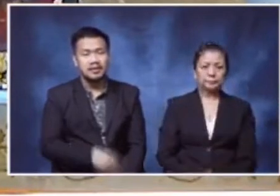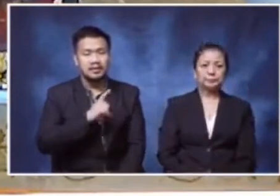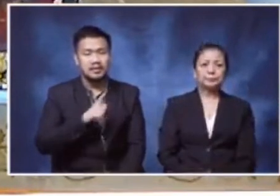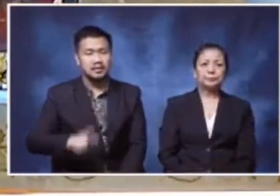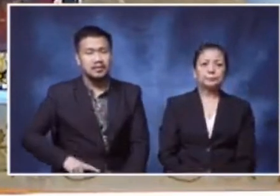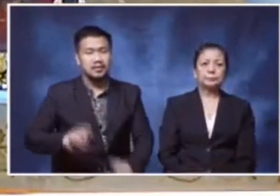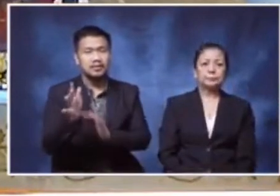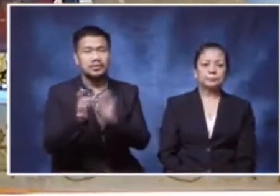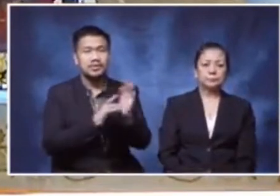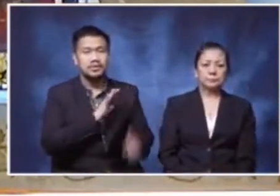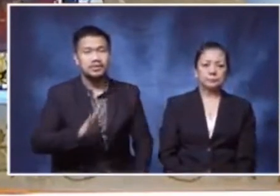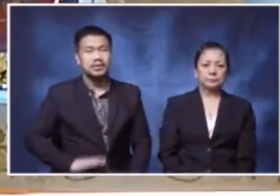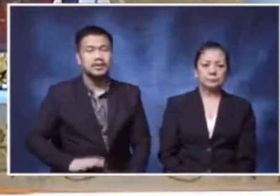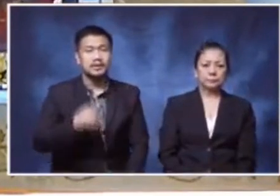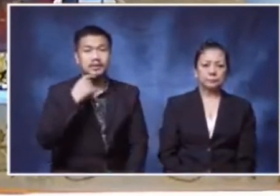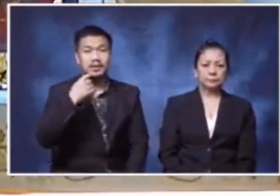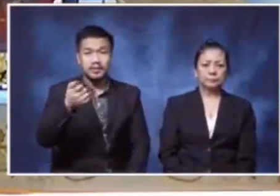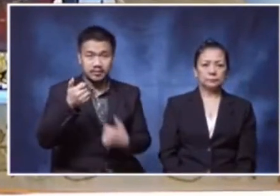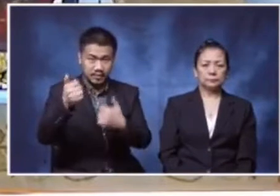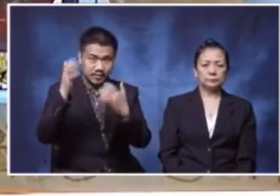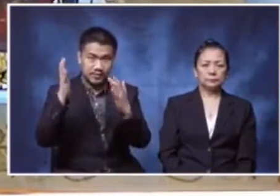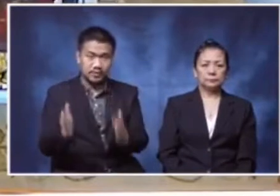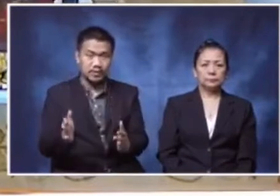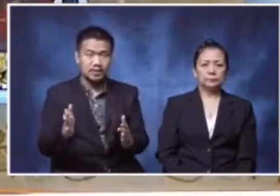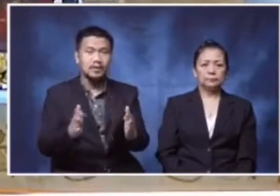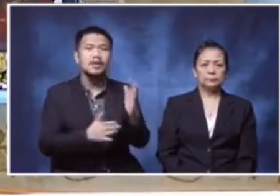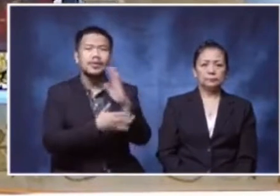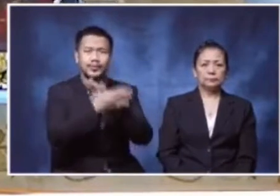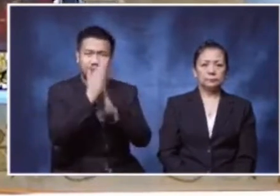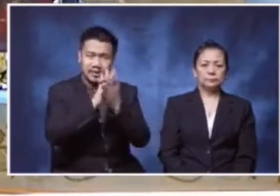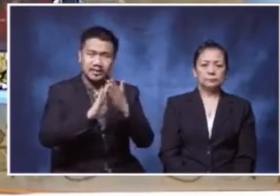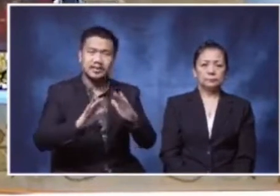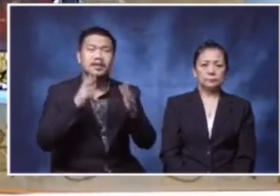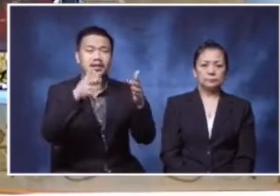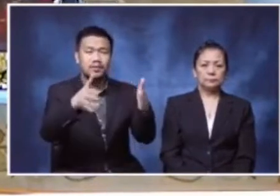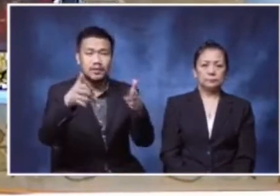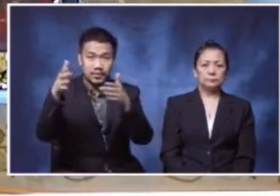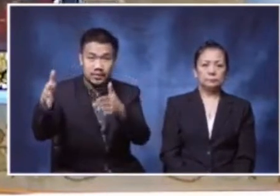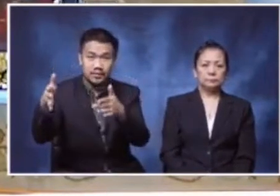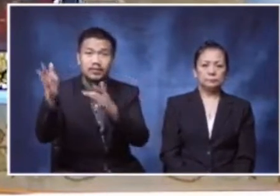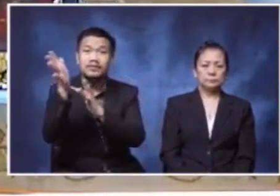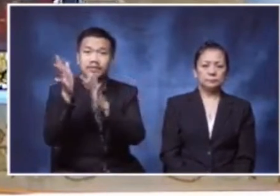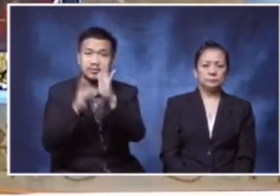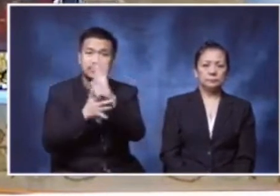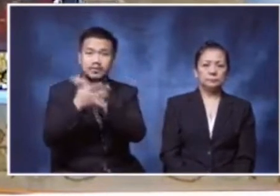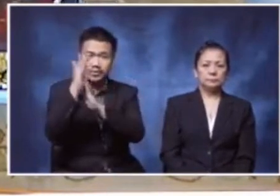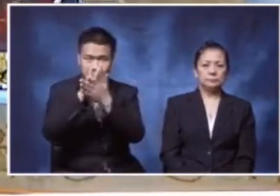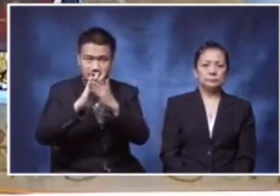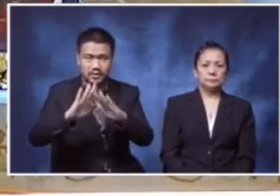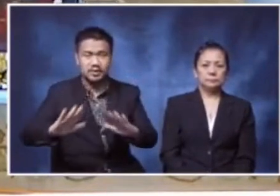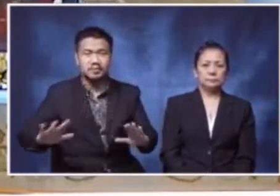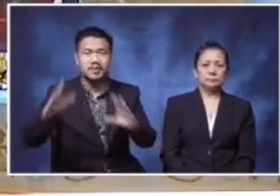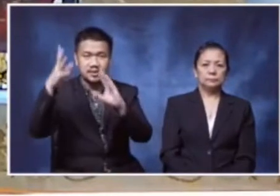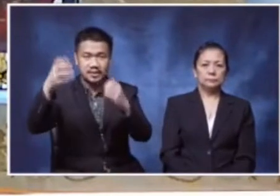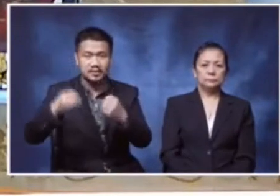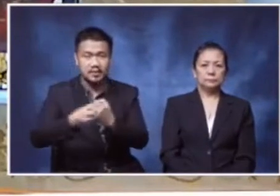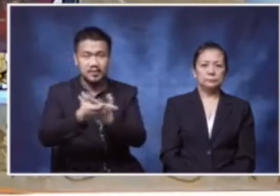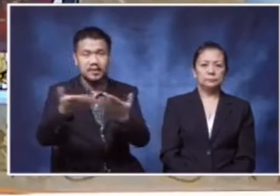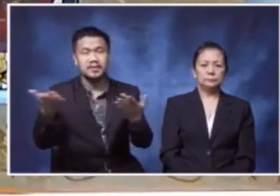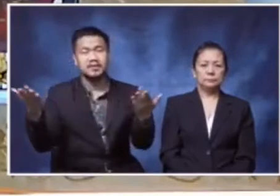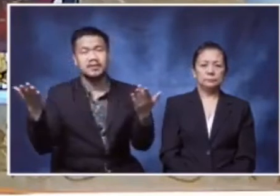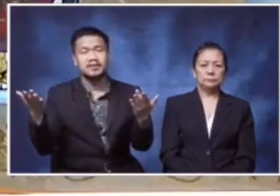Hesukristo, sinabi mo sa iyong mga apostol, kapayapaan ang iniiwan ko sa inyo, ang aking kapayapaan